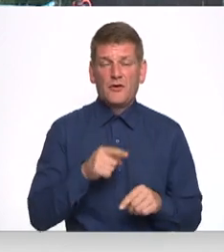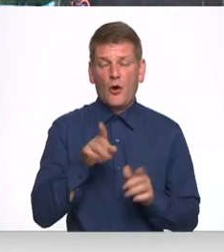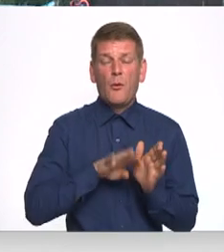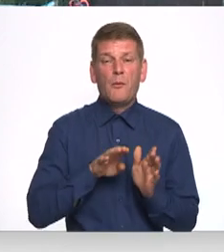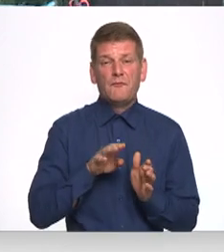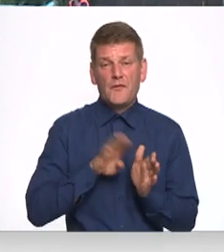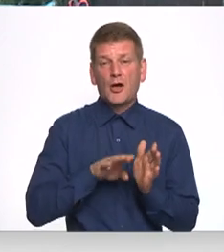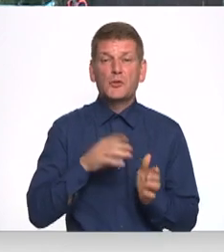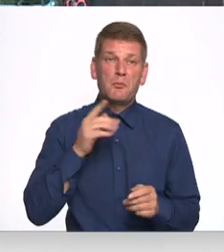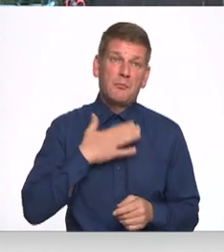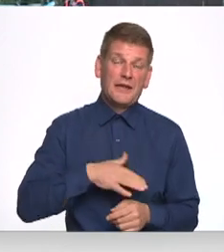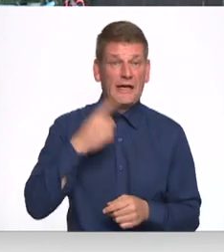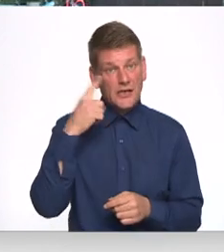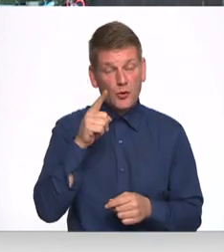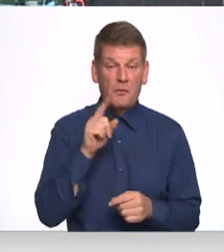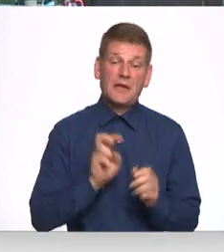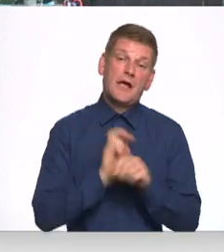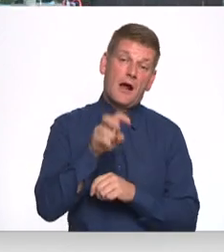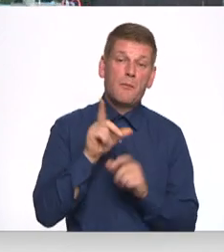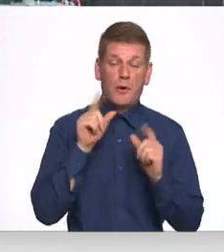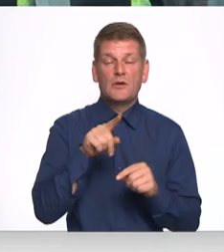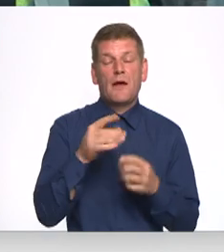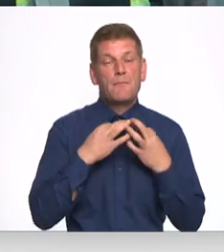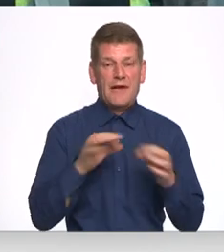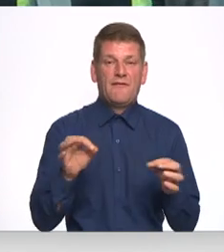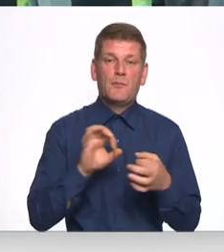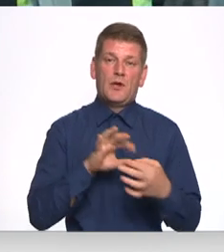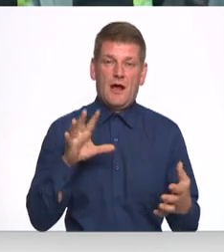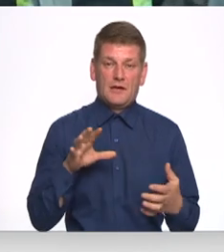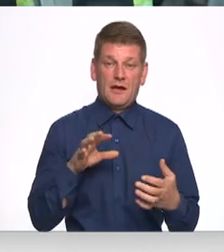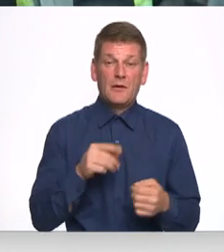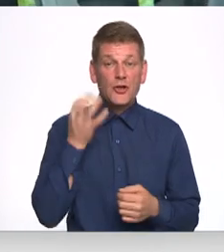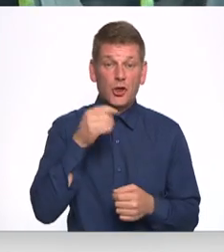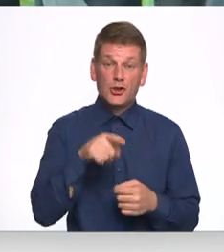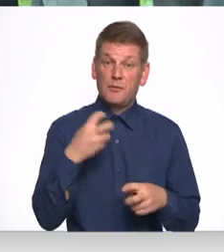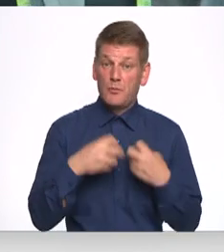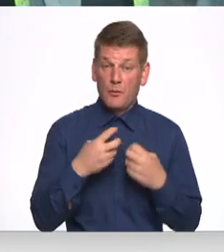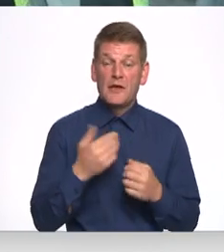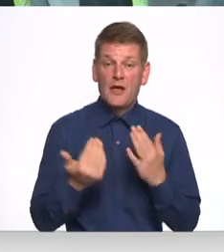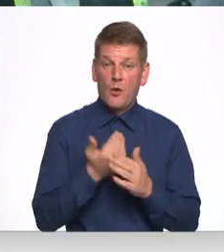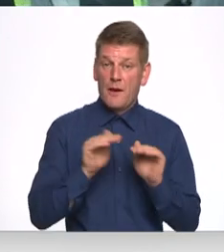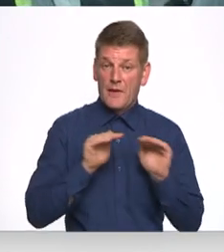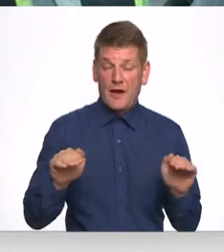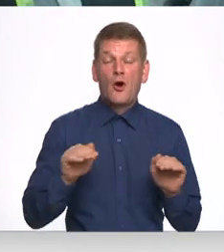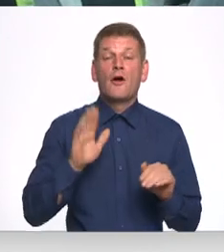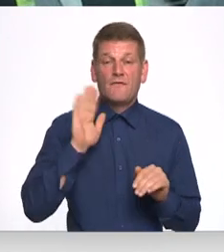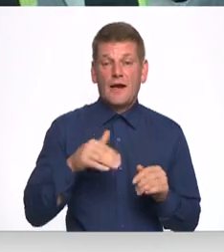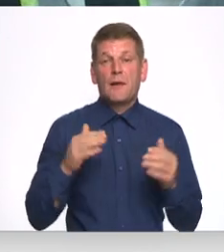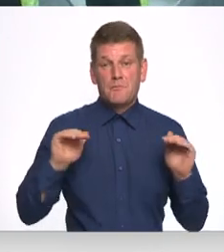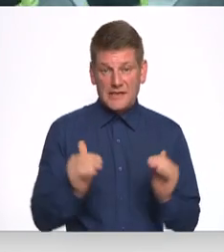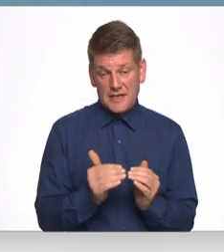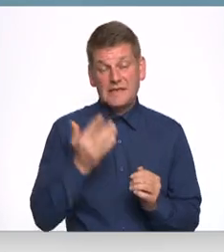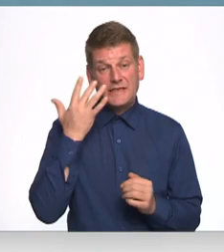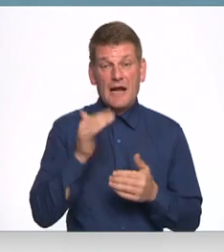izdomāt, iekāpt, braukt, un tā ir tā brīvība un neatkarība. Tieši šīs problēmas jaunie peroni varētu mazināt, cer